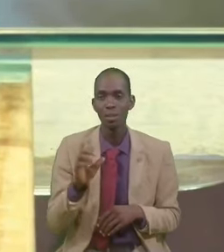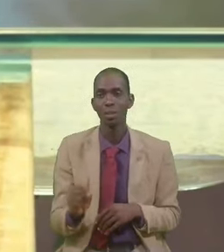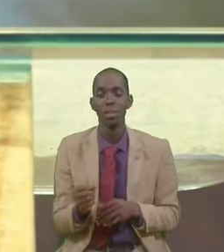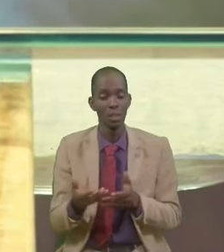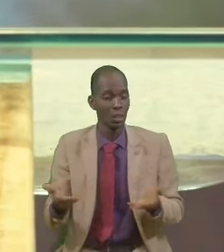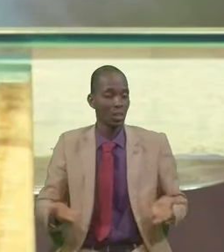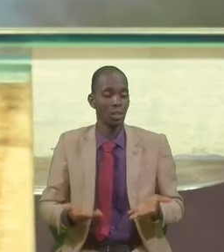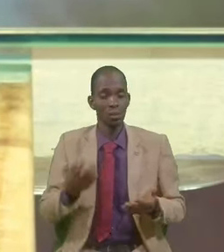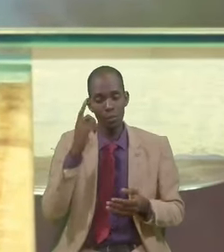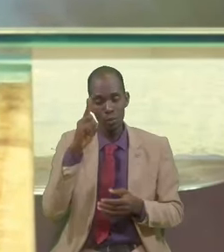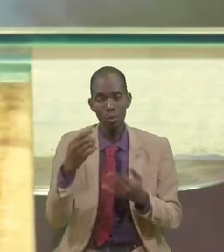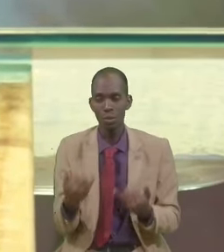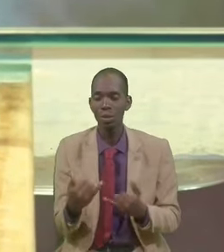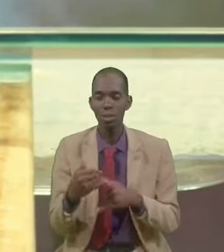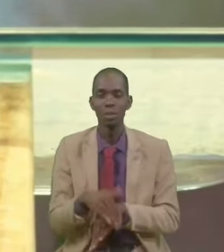disponibles ce soir.